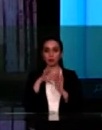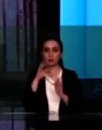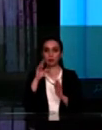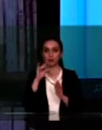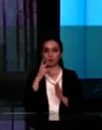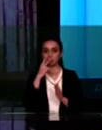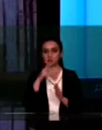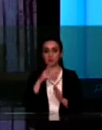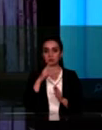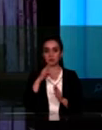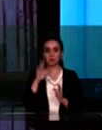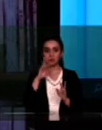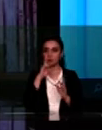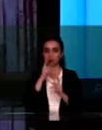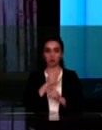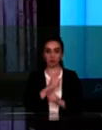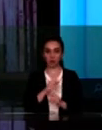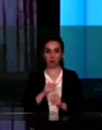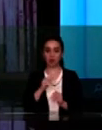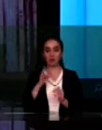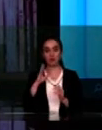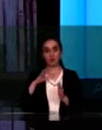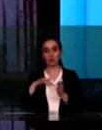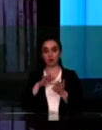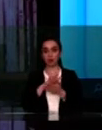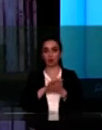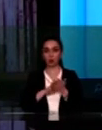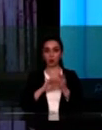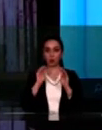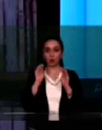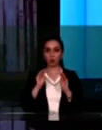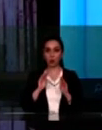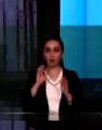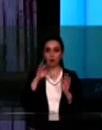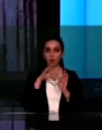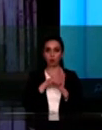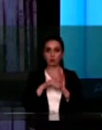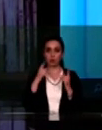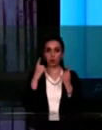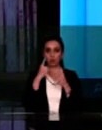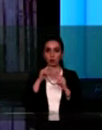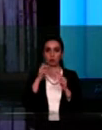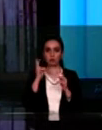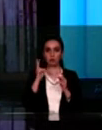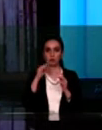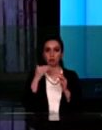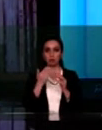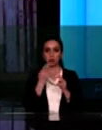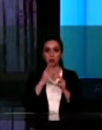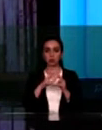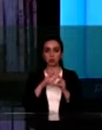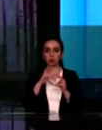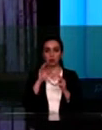Вышло сообщение неверно. Далее. Устройство ввода информации. К ним у нас относится